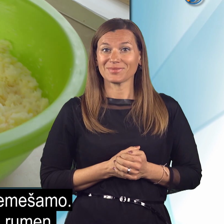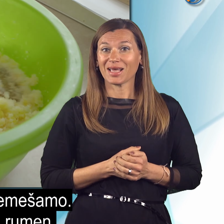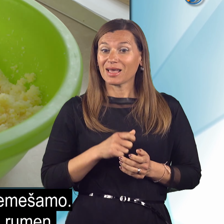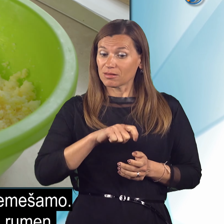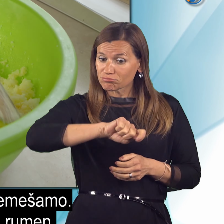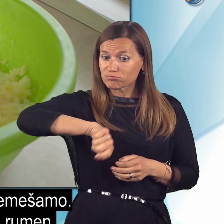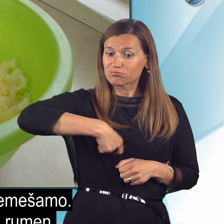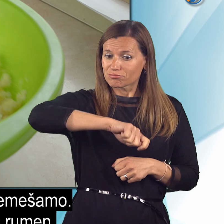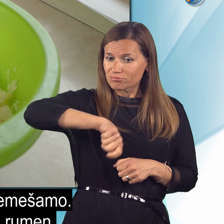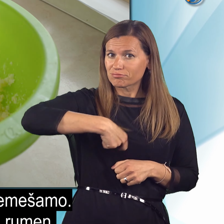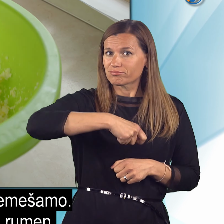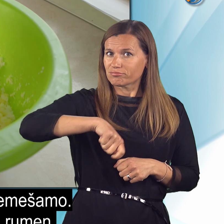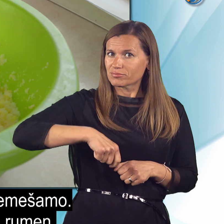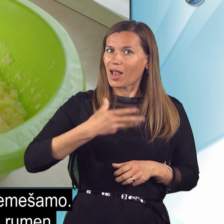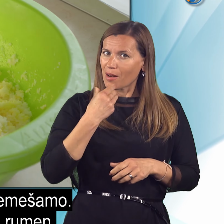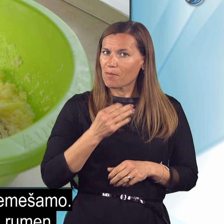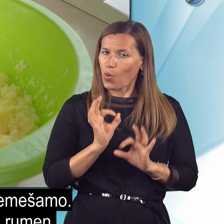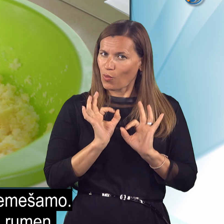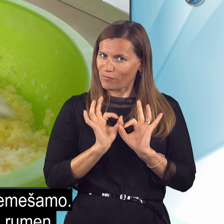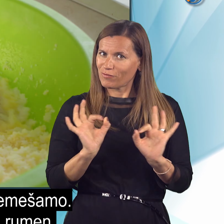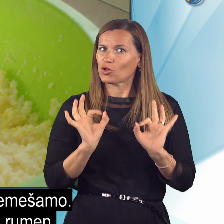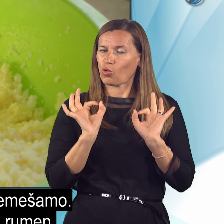Tako da se fino premeša,